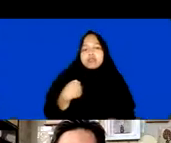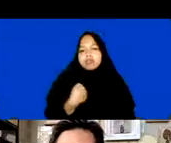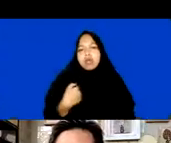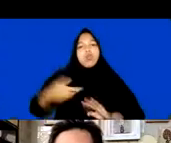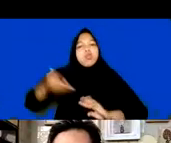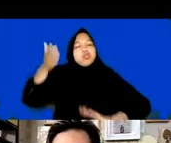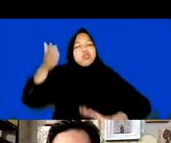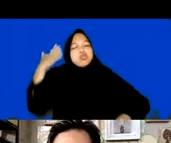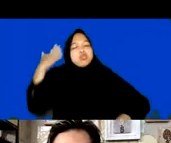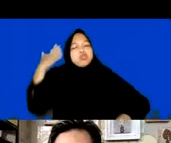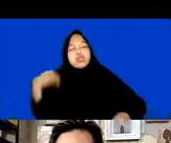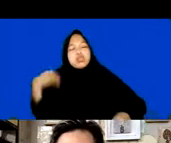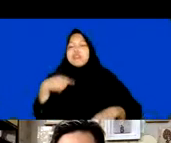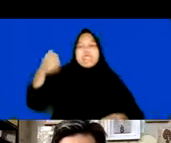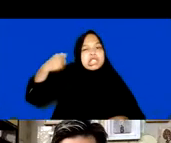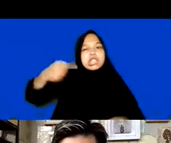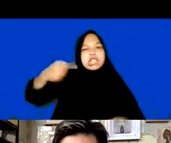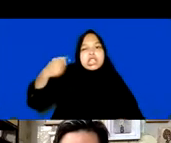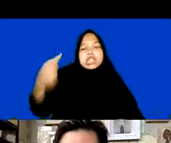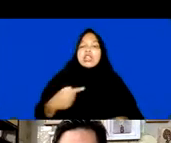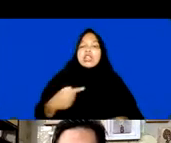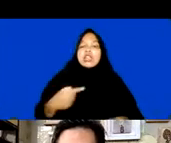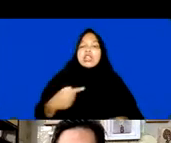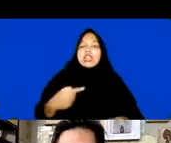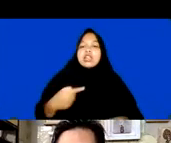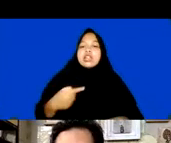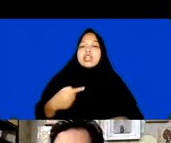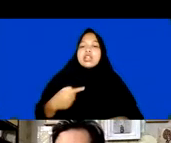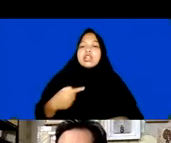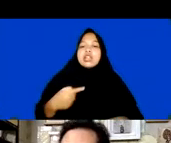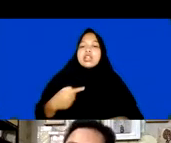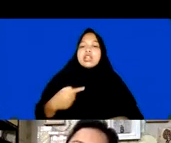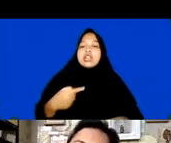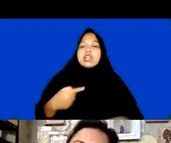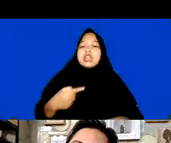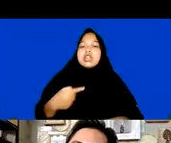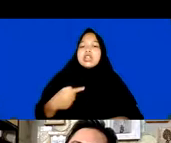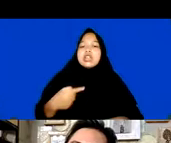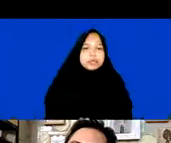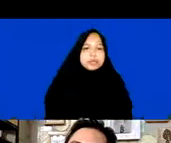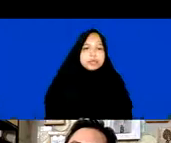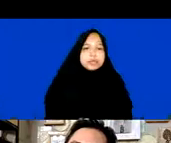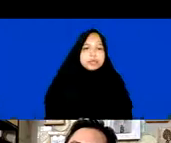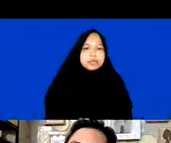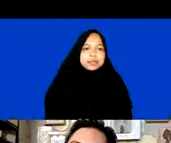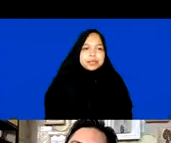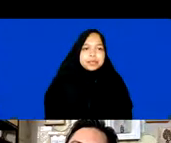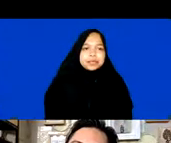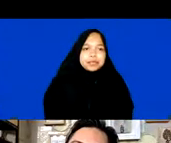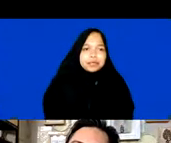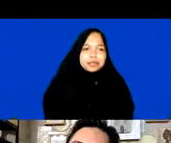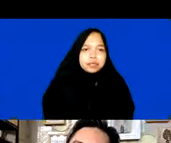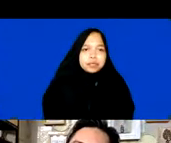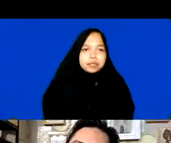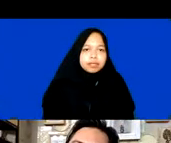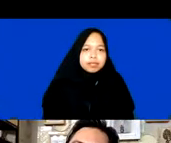berkarya melukis segala macam dan ikut event-event seni rupa yang lebih eksklusif kayak gitu. Dan banyak beberapa teman-teman saya yang juga dulu